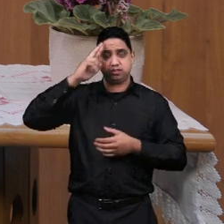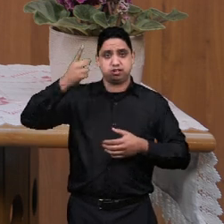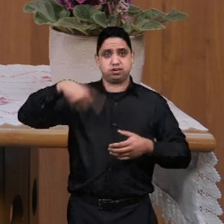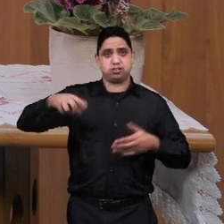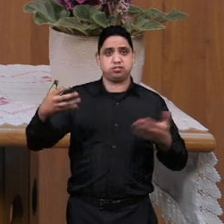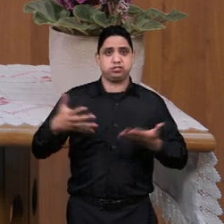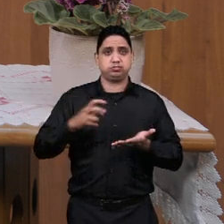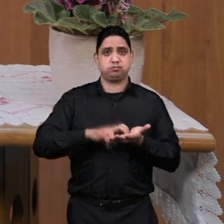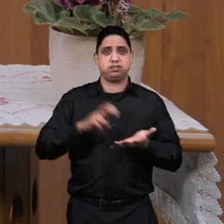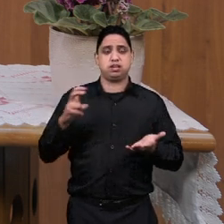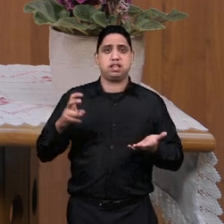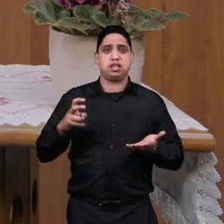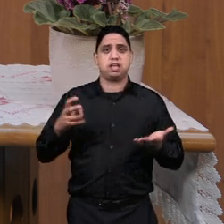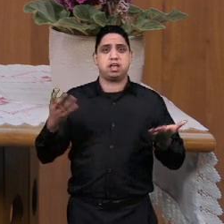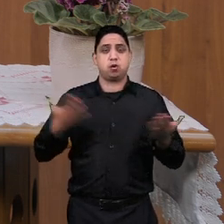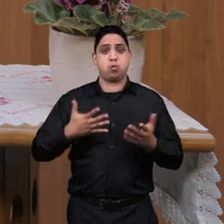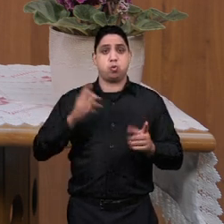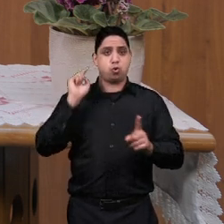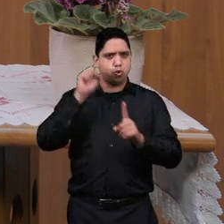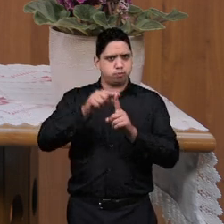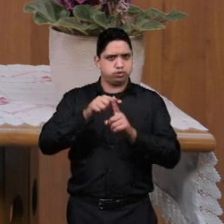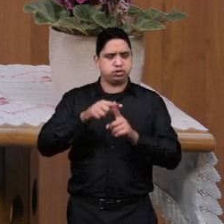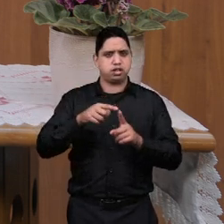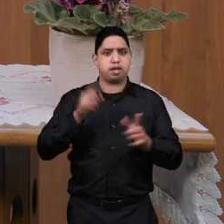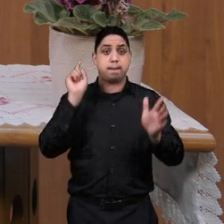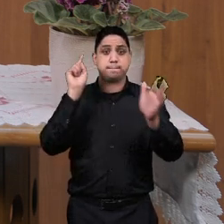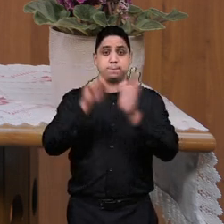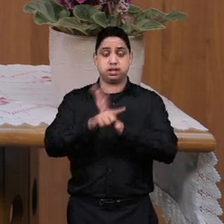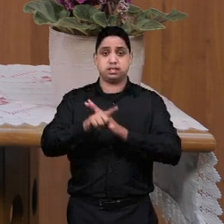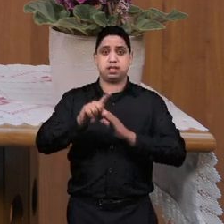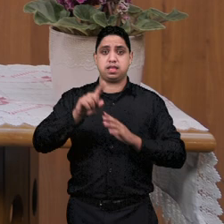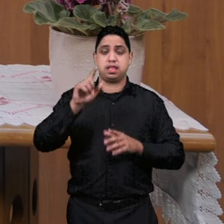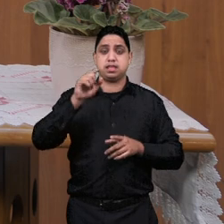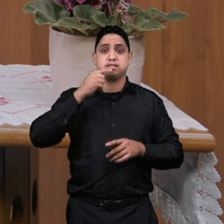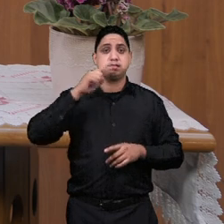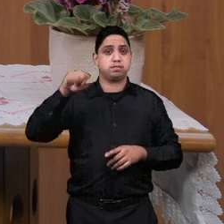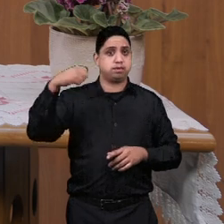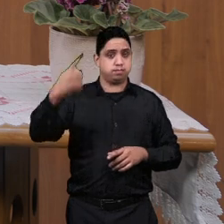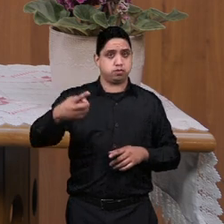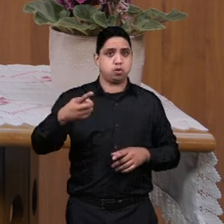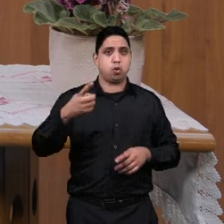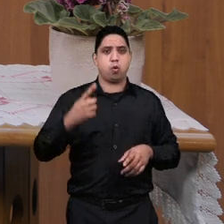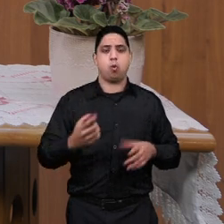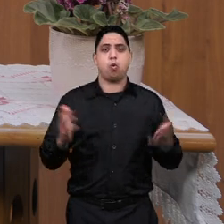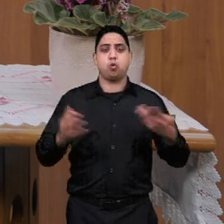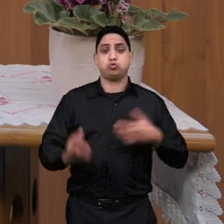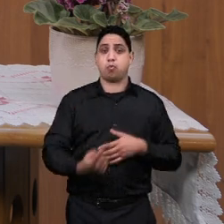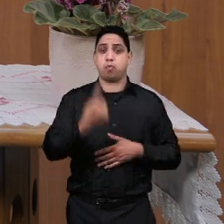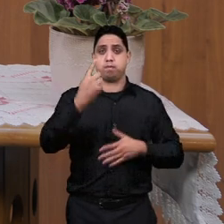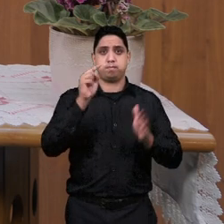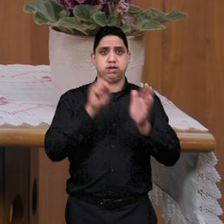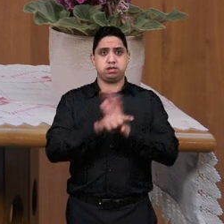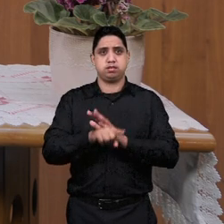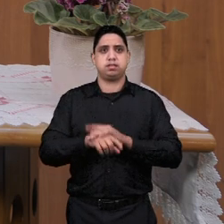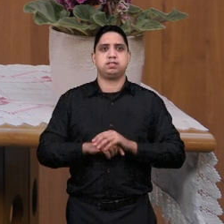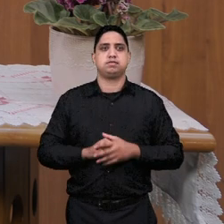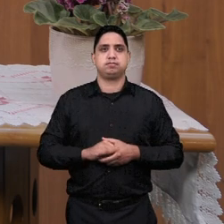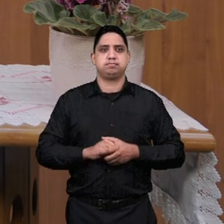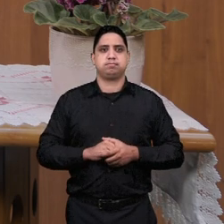allons passer à la question pour la semaine prochaine. Aujourd'hui, nous avons une question qui